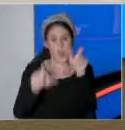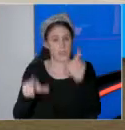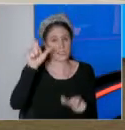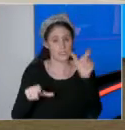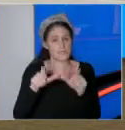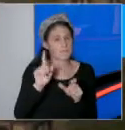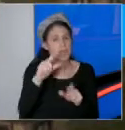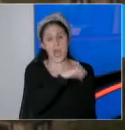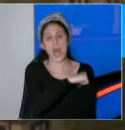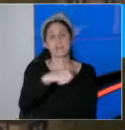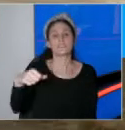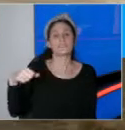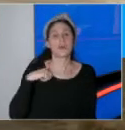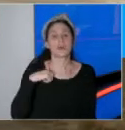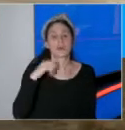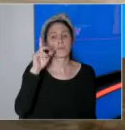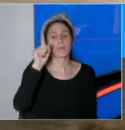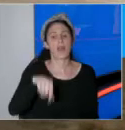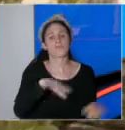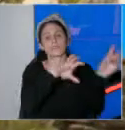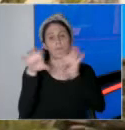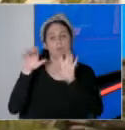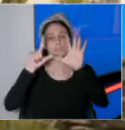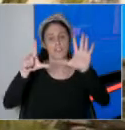עצמאית כ-113 שנה, מ-1907,